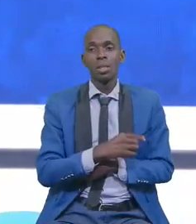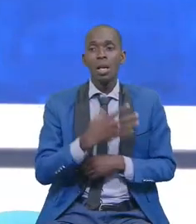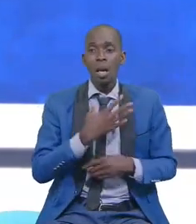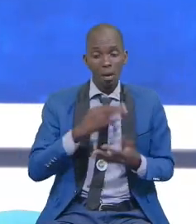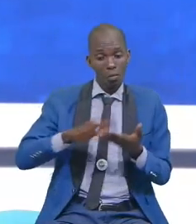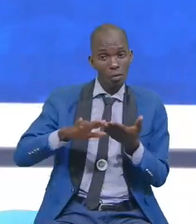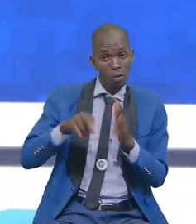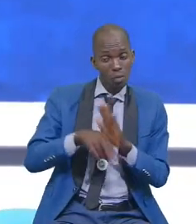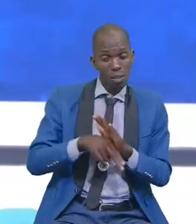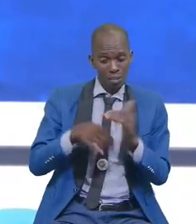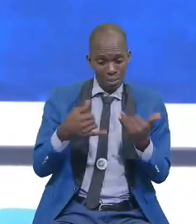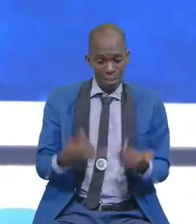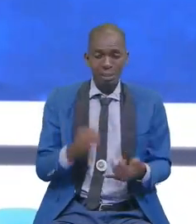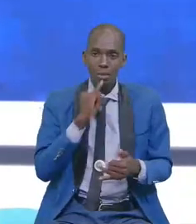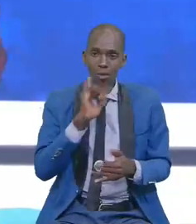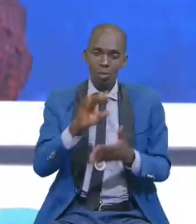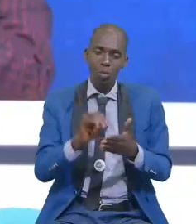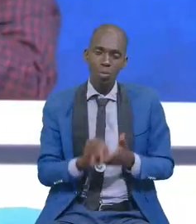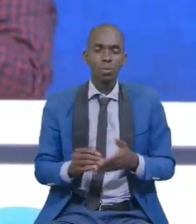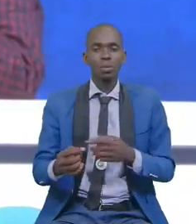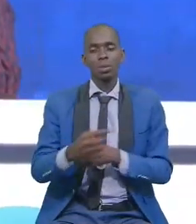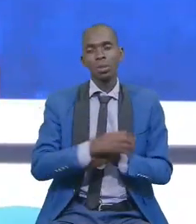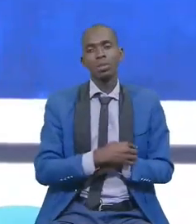Le pardon, voici ton jour.